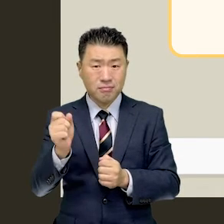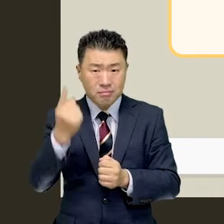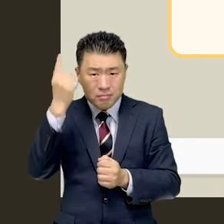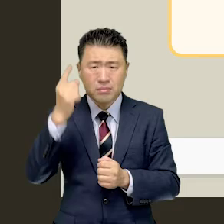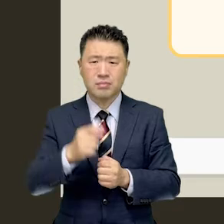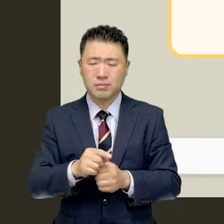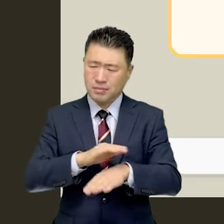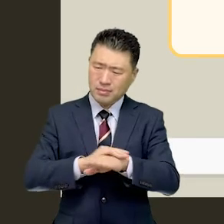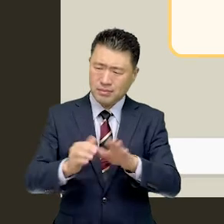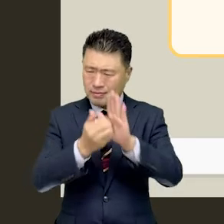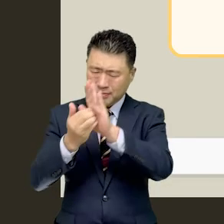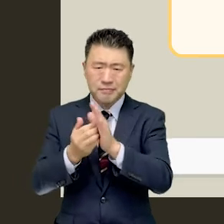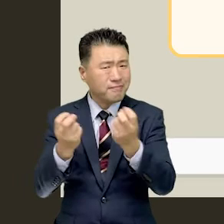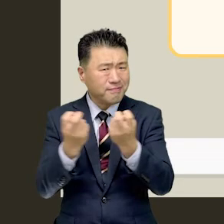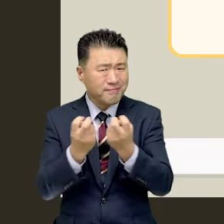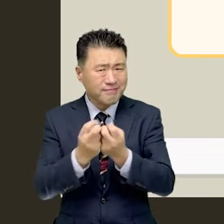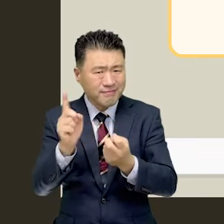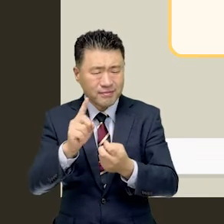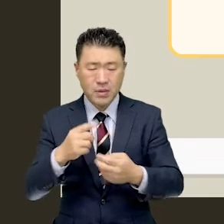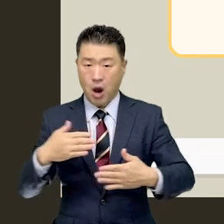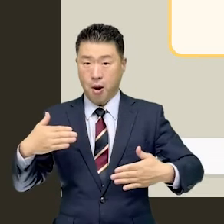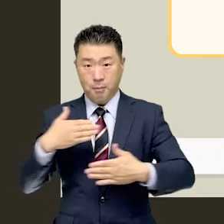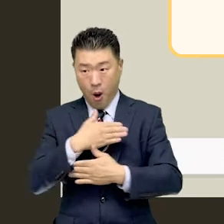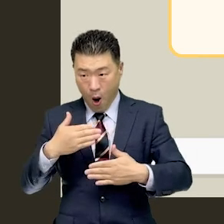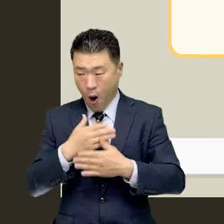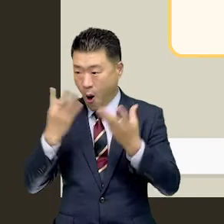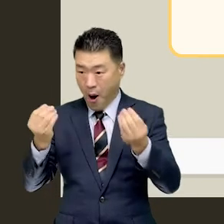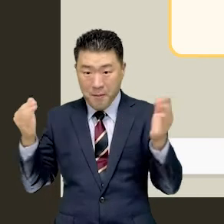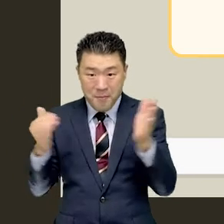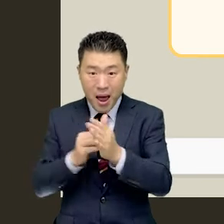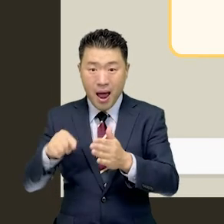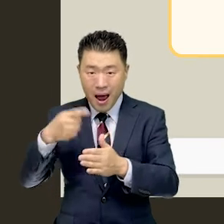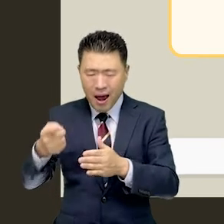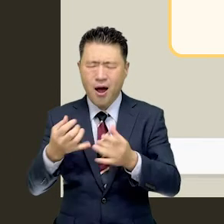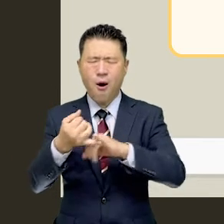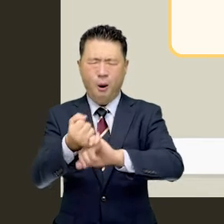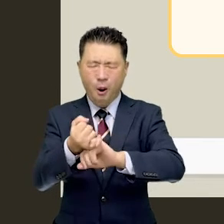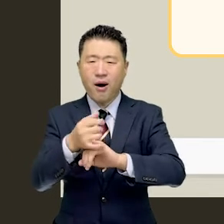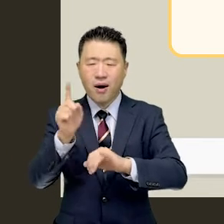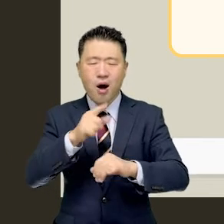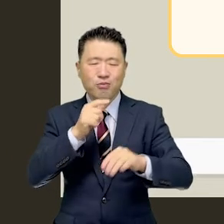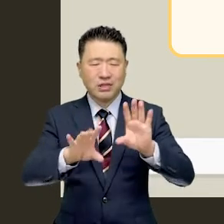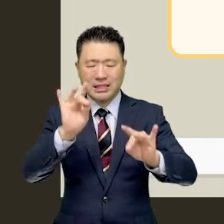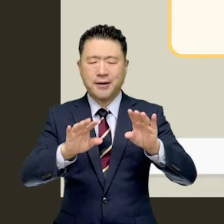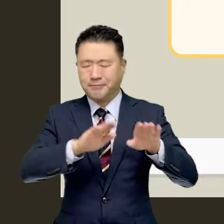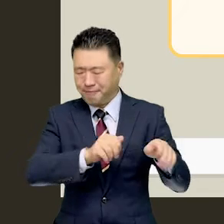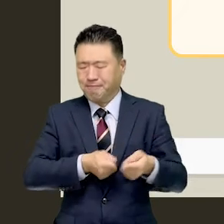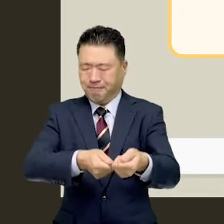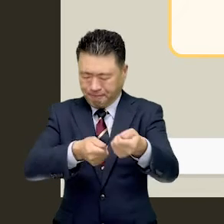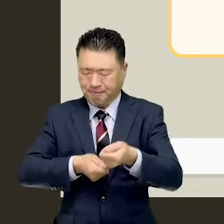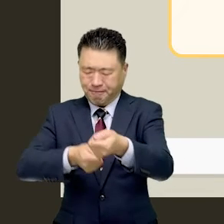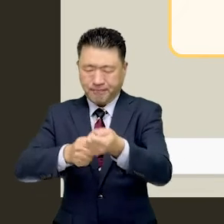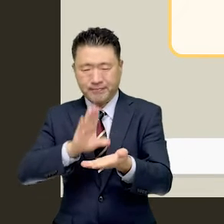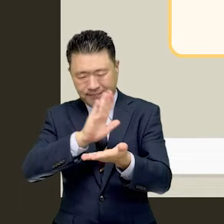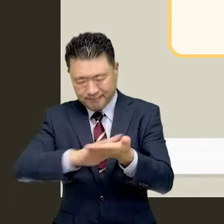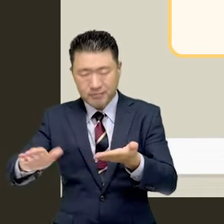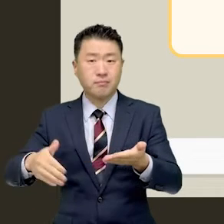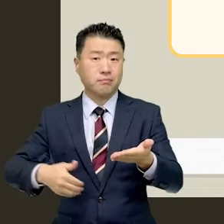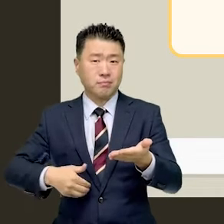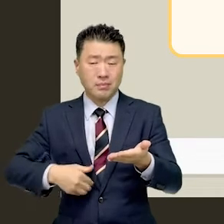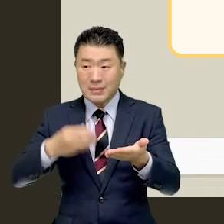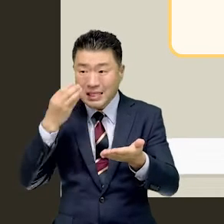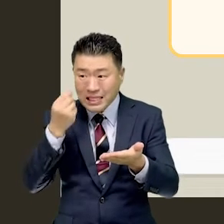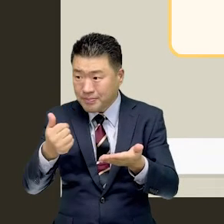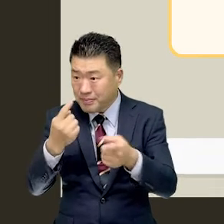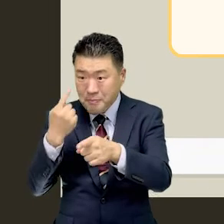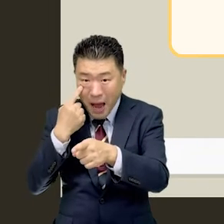재해 예방 대책에는 목욕 등의 작업이 끝나면 바닥의 물기를 제거하여 건조하며 바닥의 물기나 기름 등은